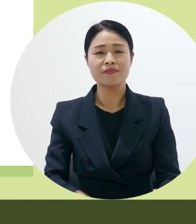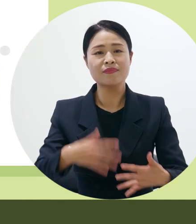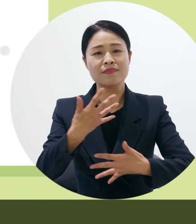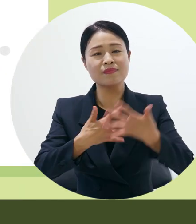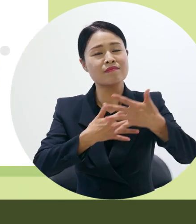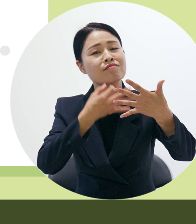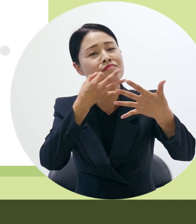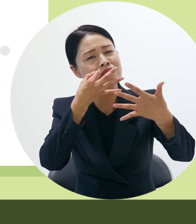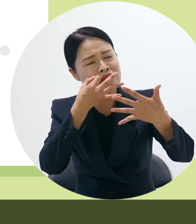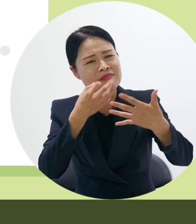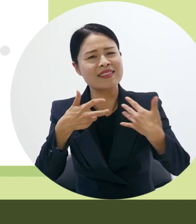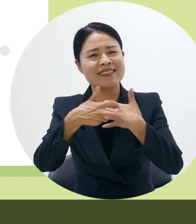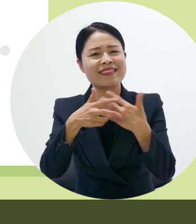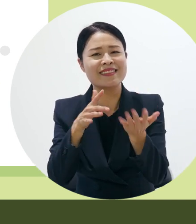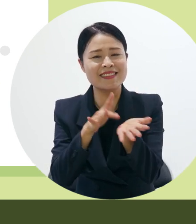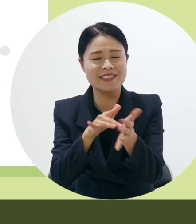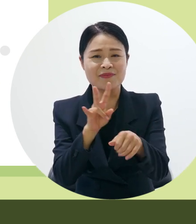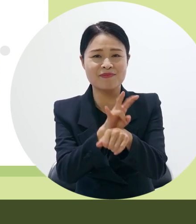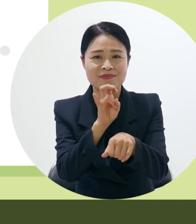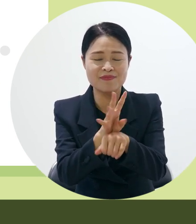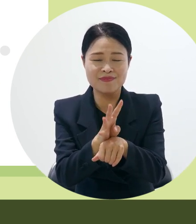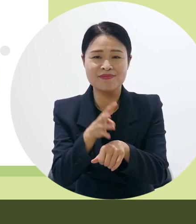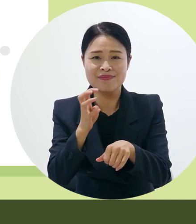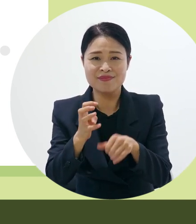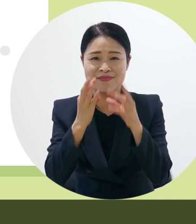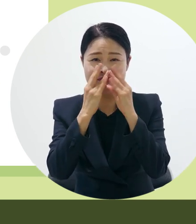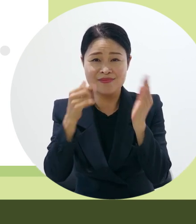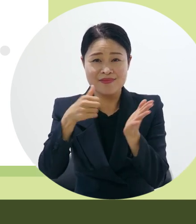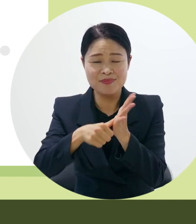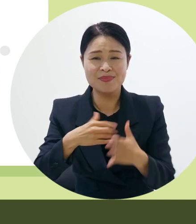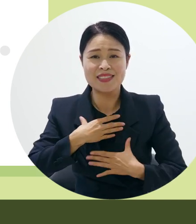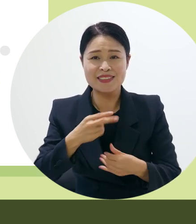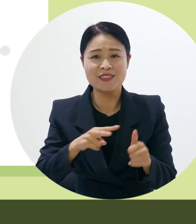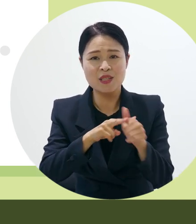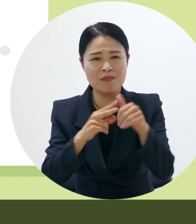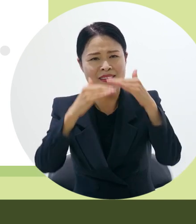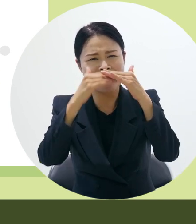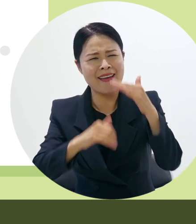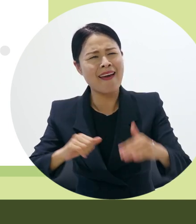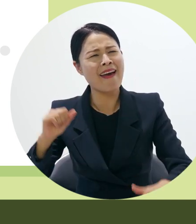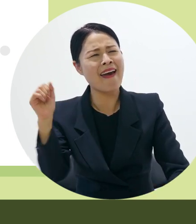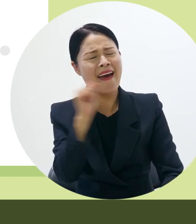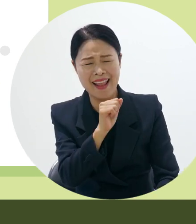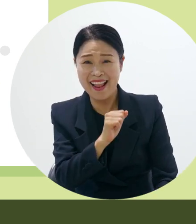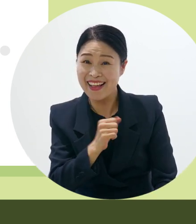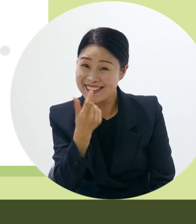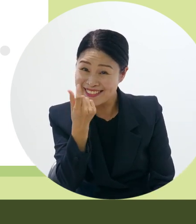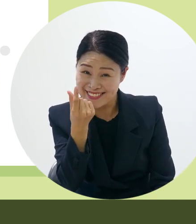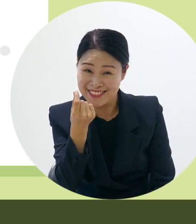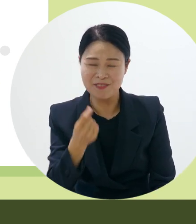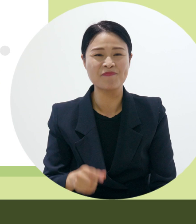이 영상을 통해 의약외품 안전 정보를 잘 이해할 수 있었나요?